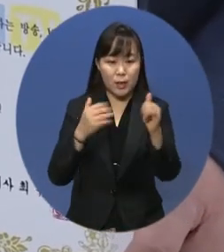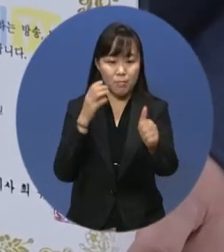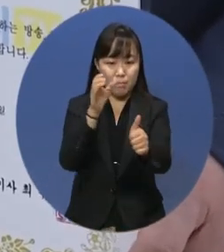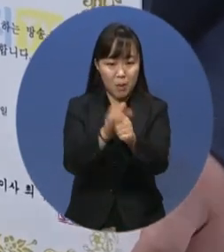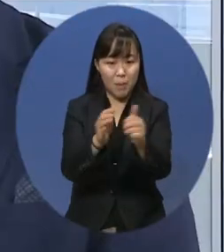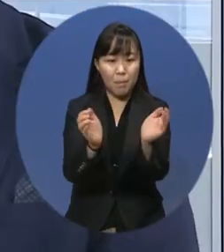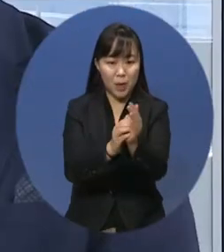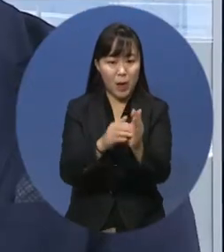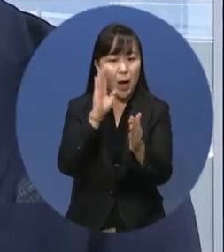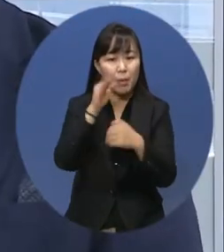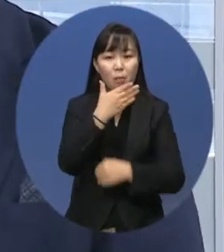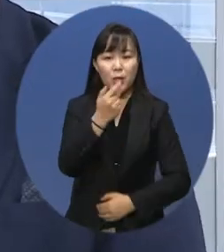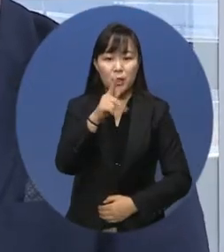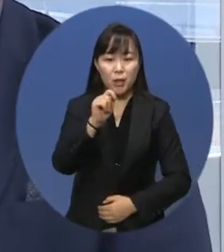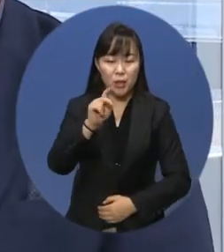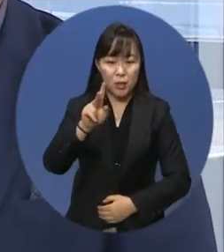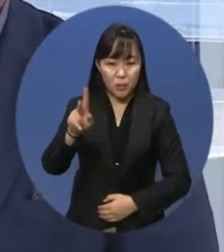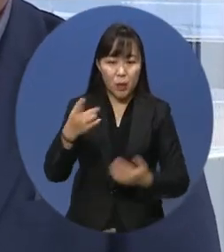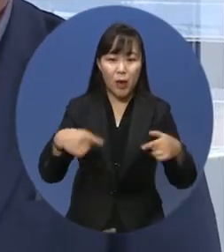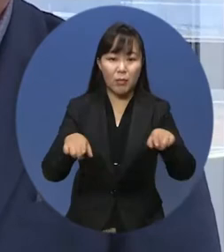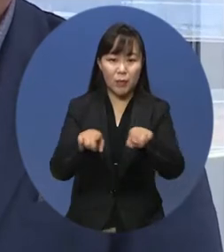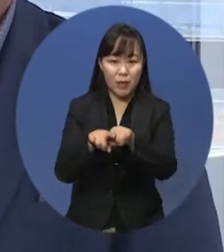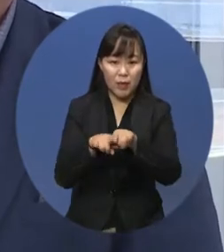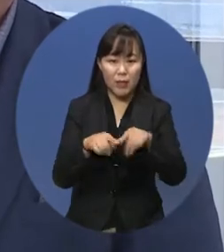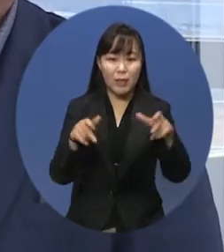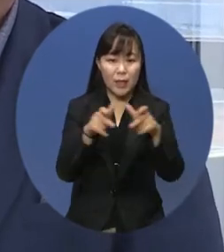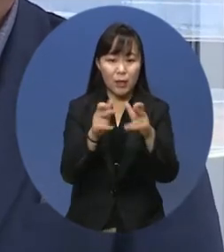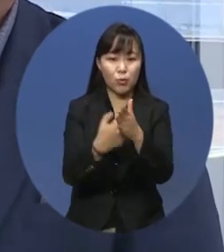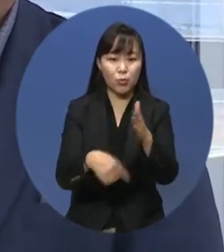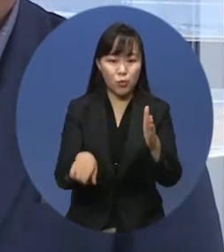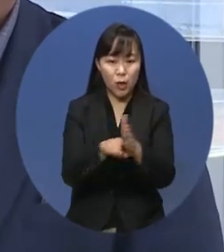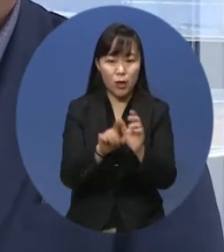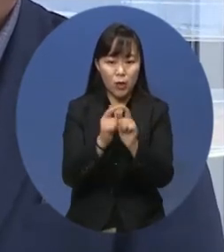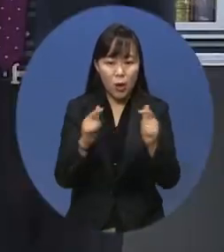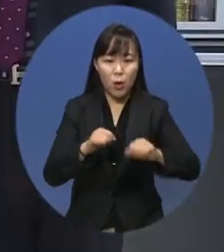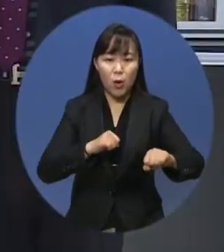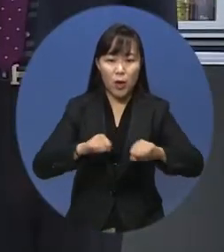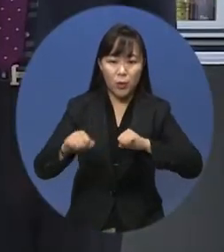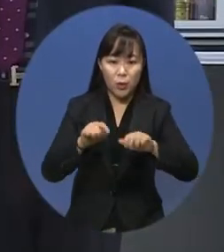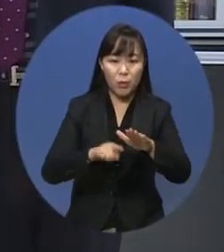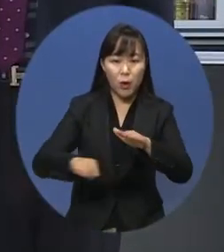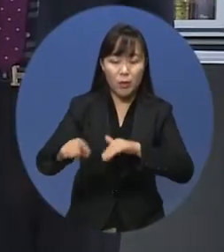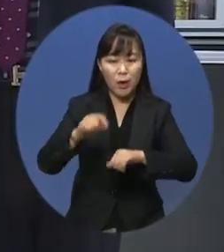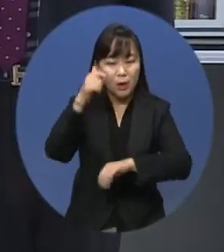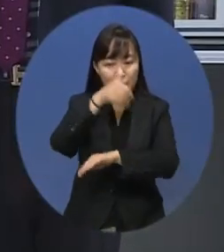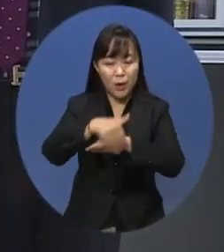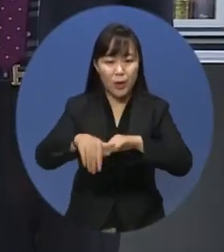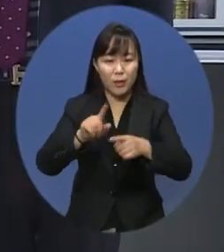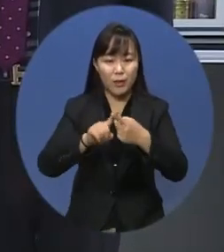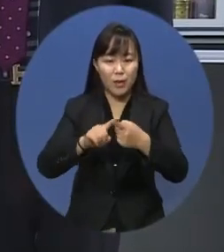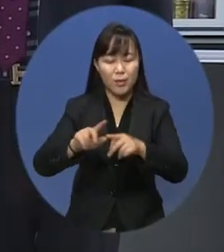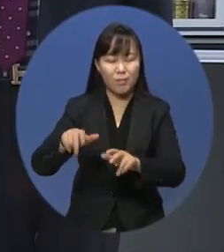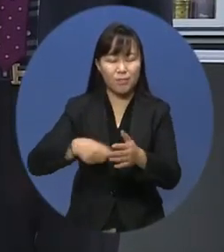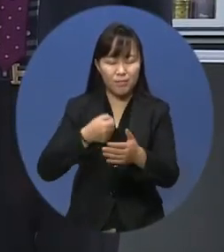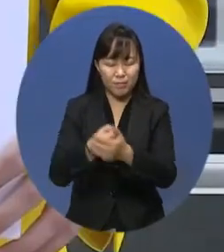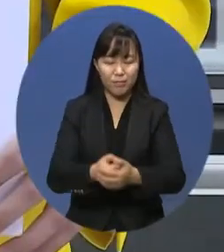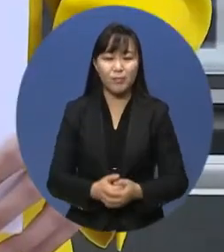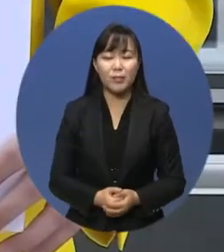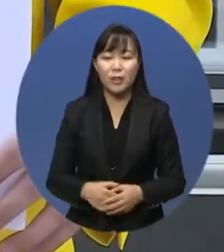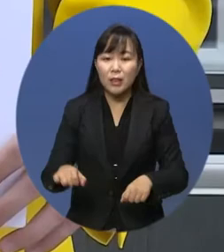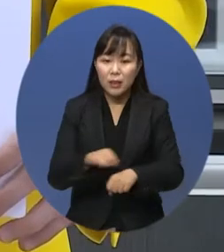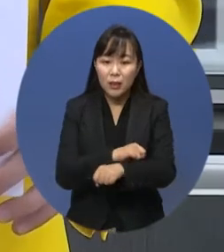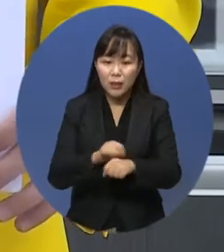받았으며 앞으로 복지TV와 함께 장애인을 위한 다양한 활동에 앞장설 것을 다짐했습니다.